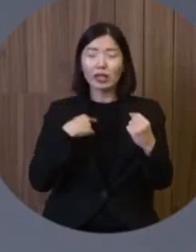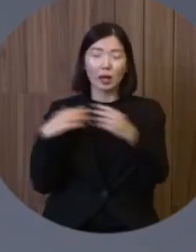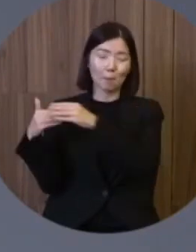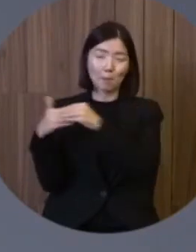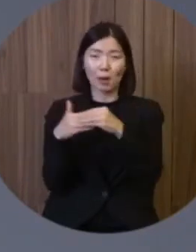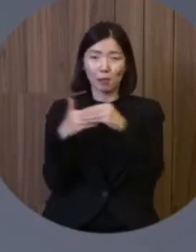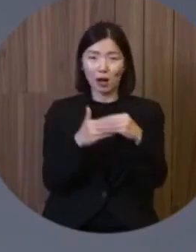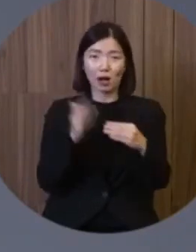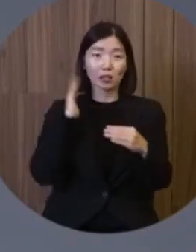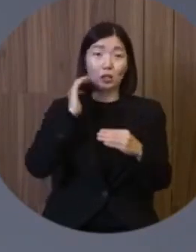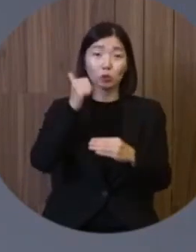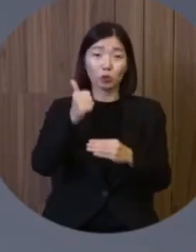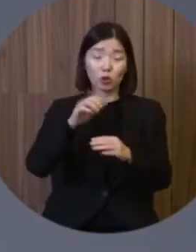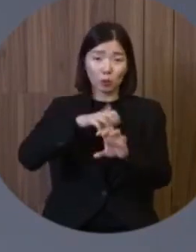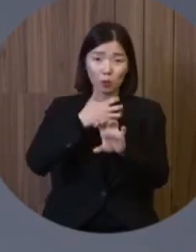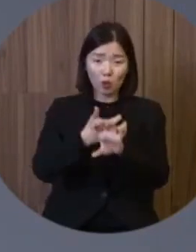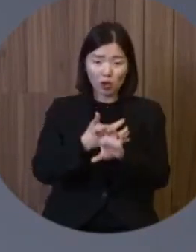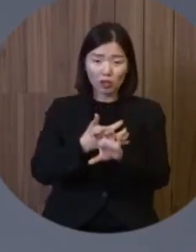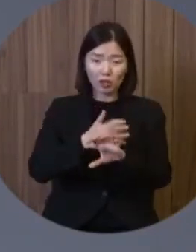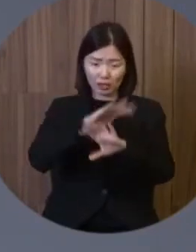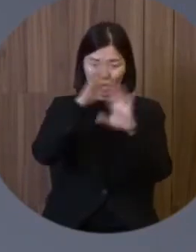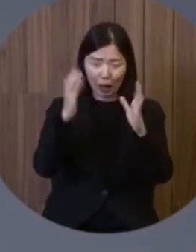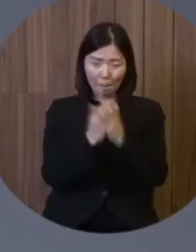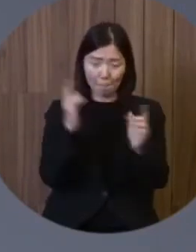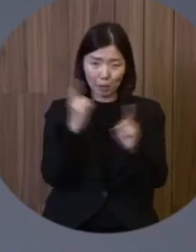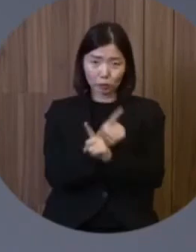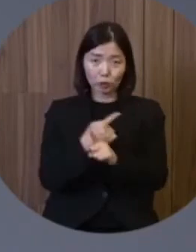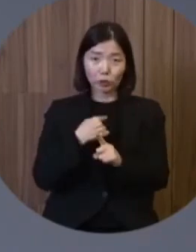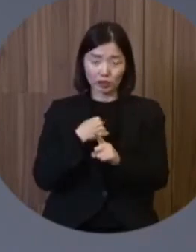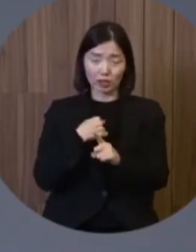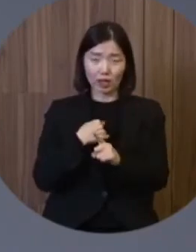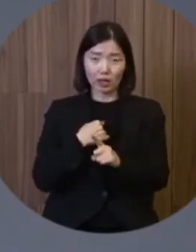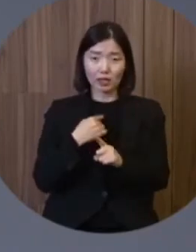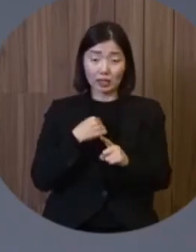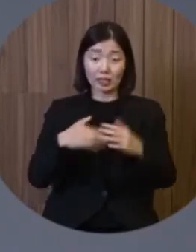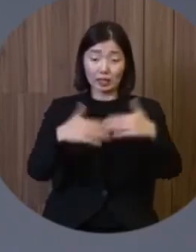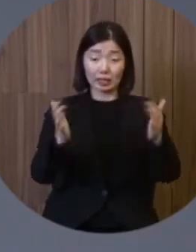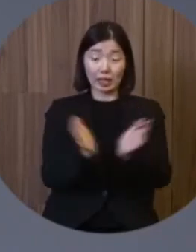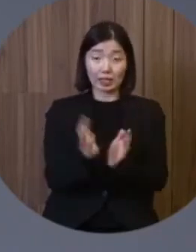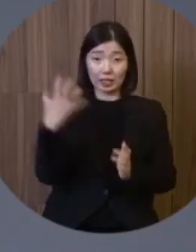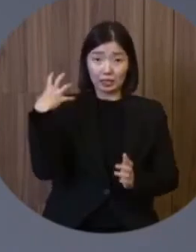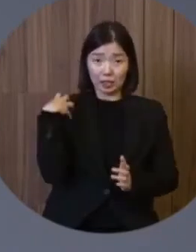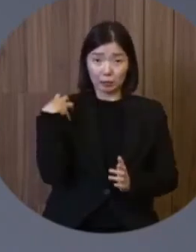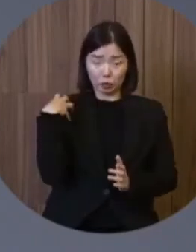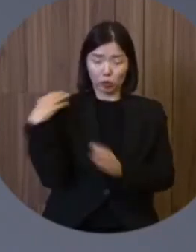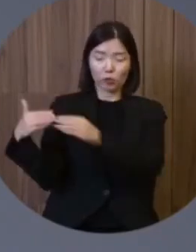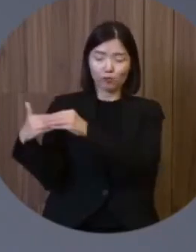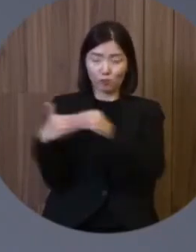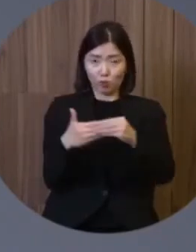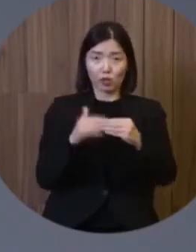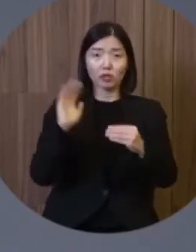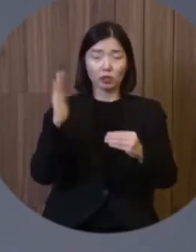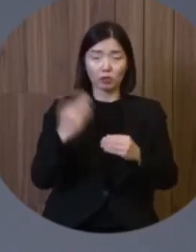견인하겠습니다. 대통령의 개혁의지가 내각에 관철될 수 있도록 저희 당이 책임지고 견인하겠습니다.